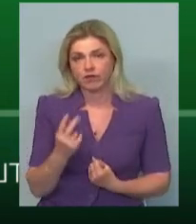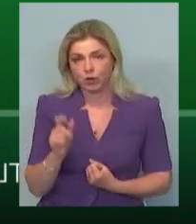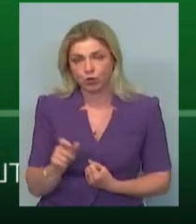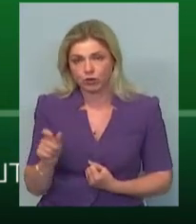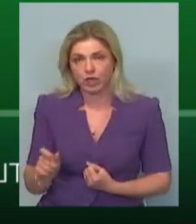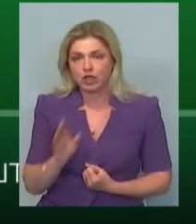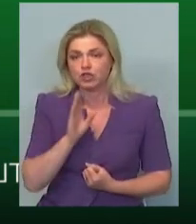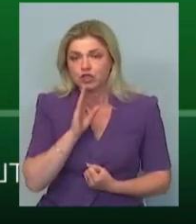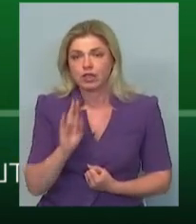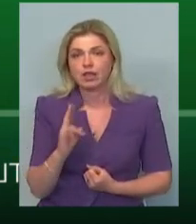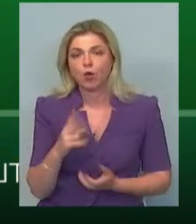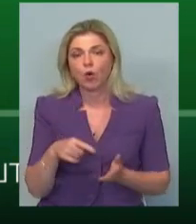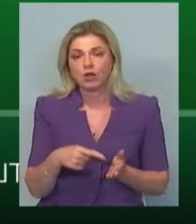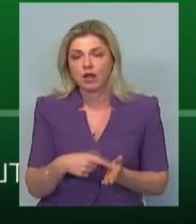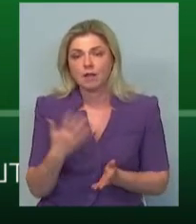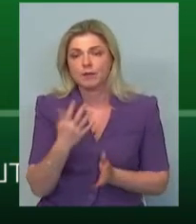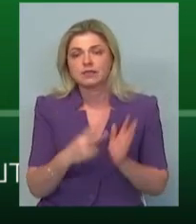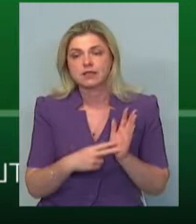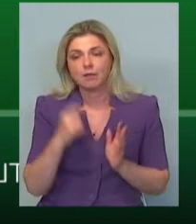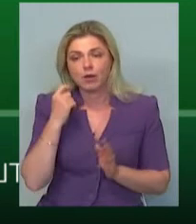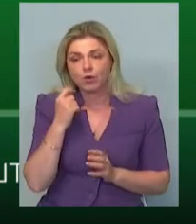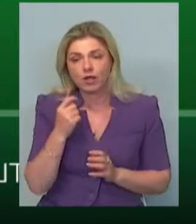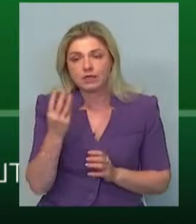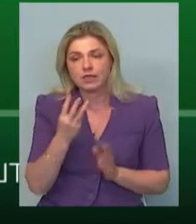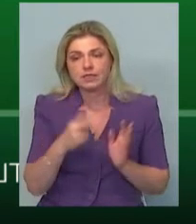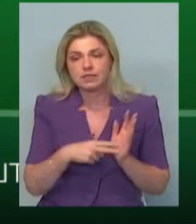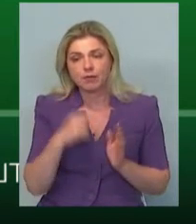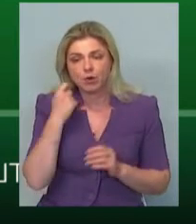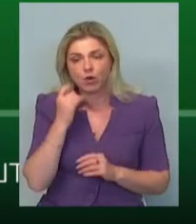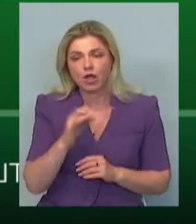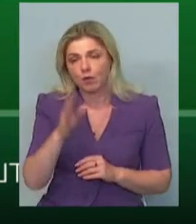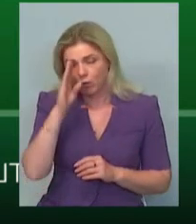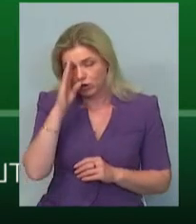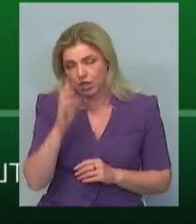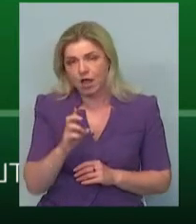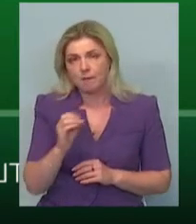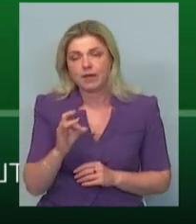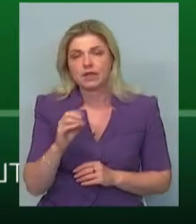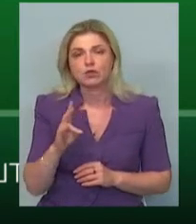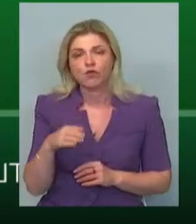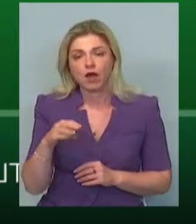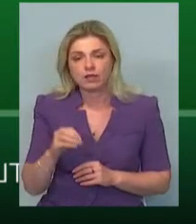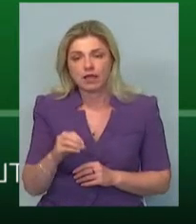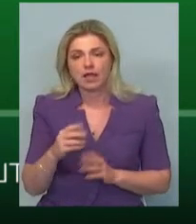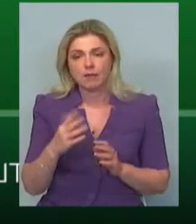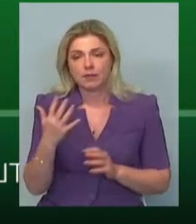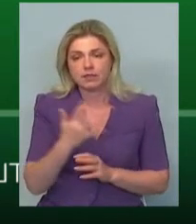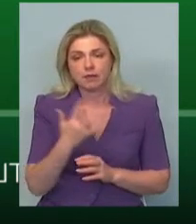Це жінка з Миколаєва 37 років та чоловік з Березнегладського району 55 років. Загалом ми